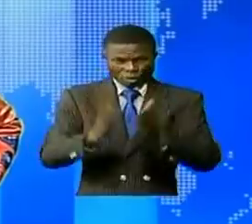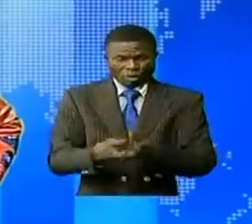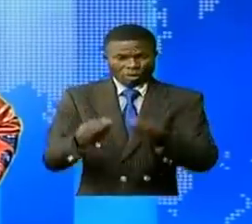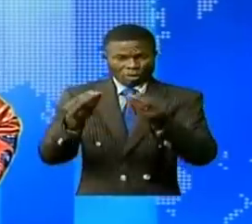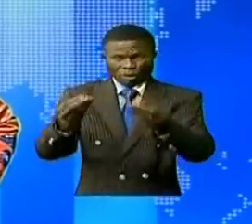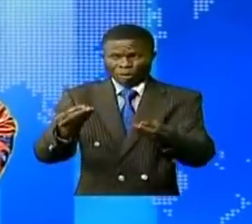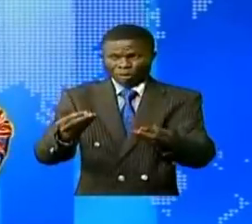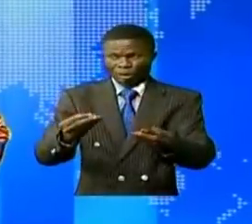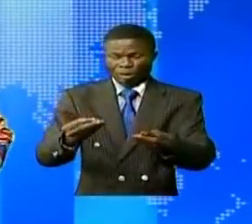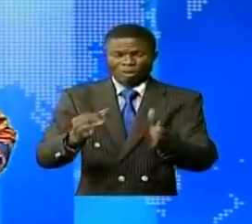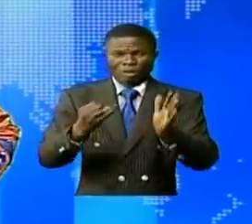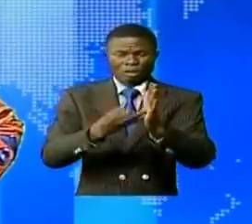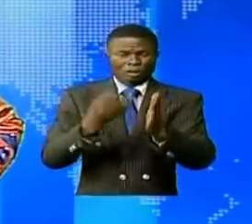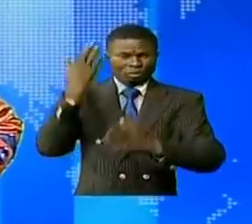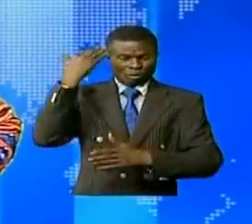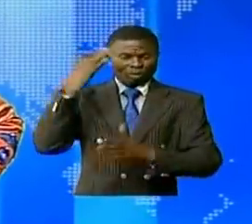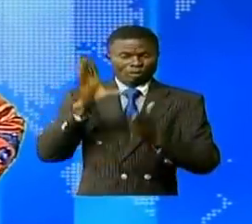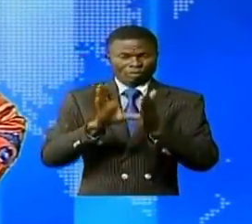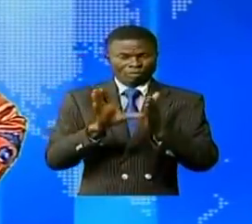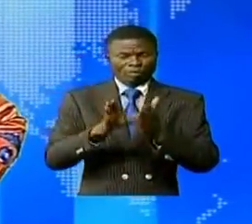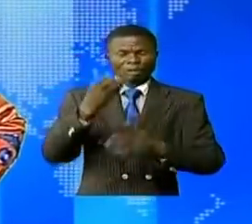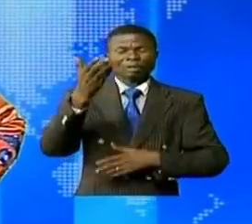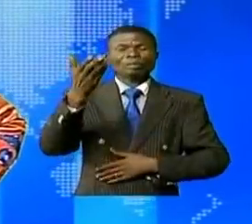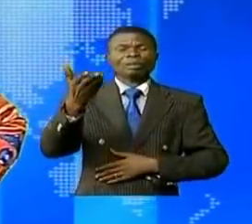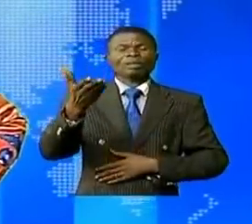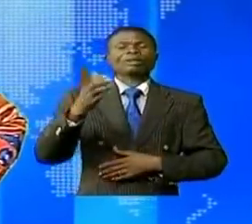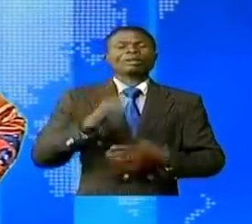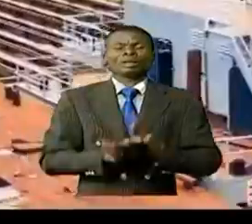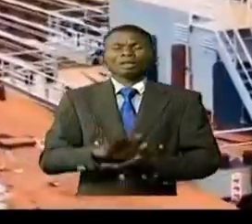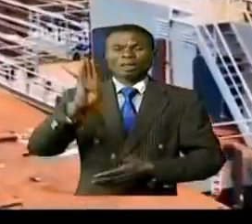flot dimanche dernier. Les détails avec Gina Wabiwa.